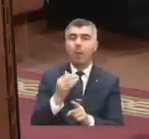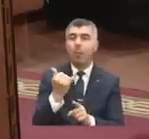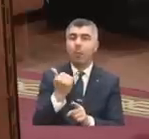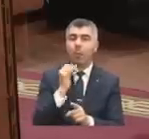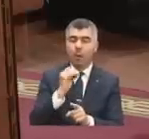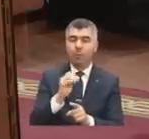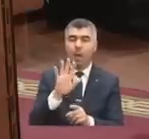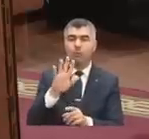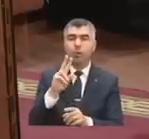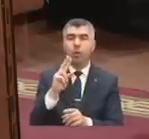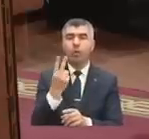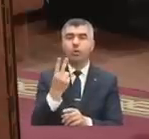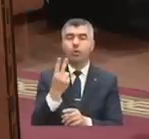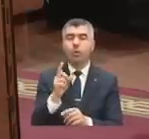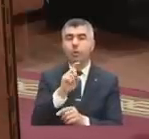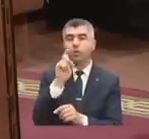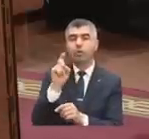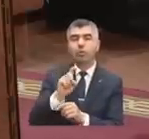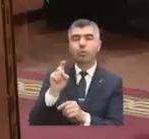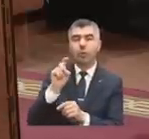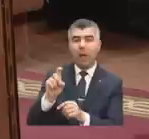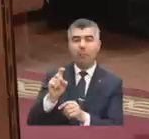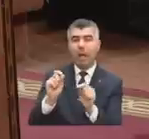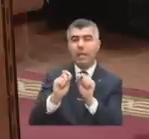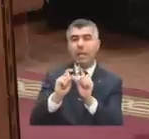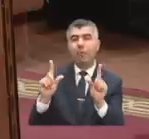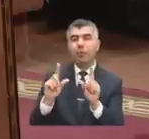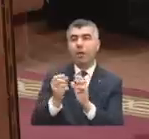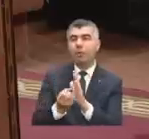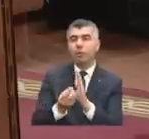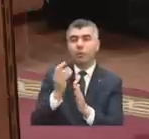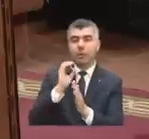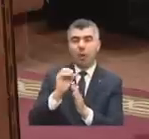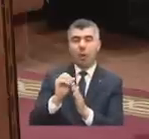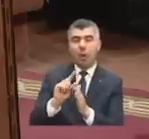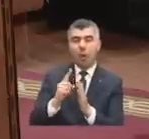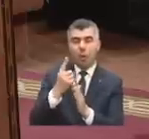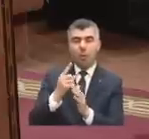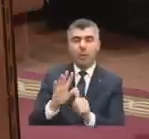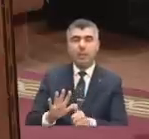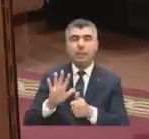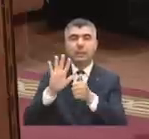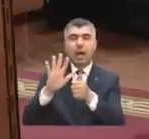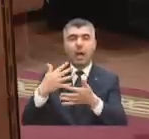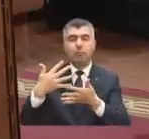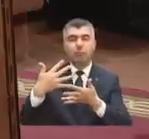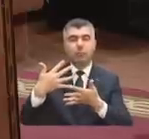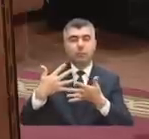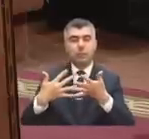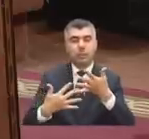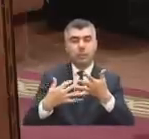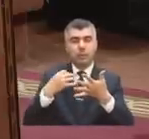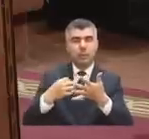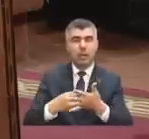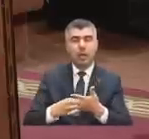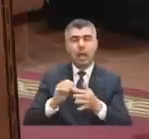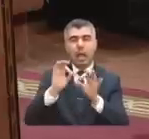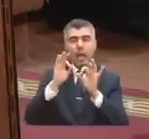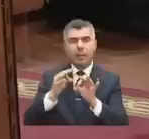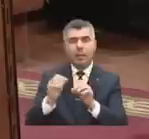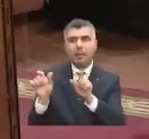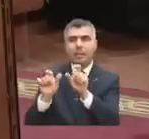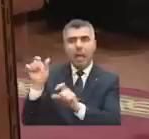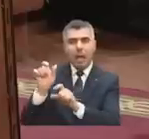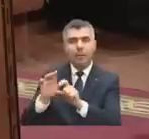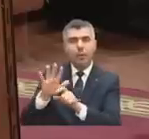25 جماعه كنموذج اولي موزع على ست مستويات حسب معايير متعدده عدد السكان الى